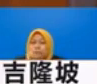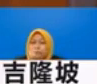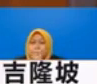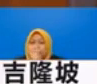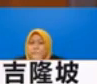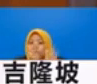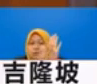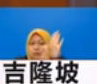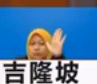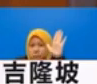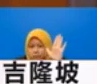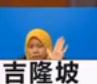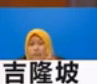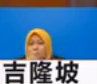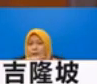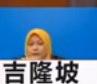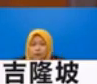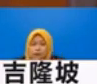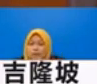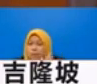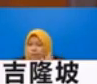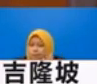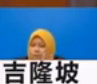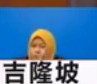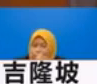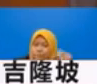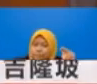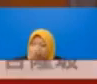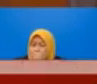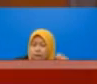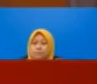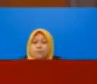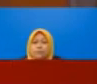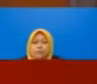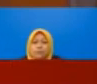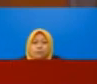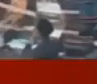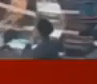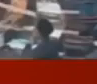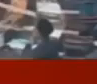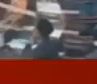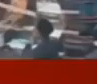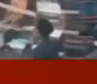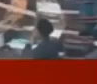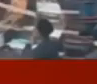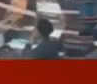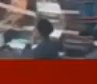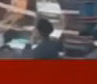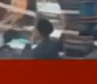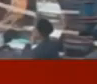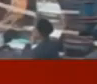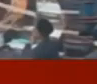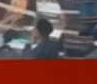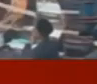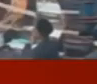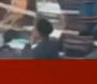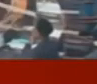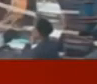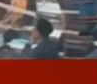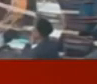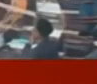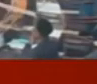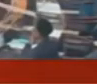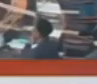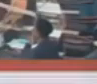或在沙巴实施跨州限制之前已经离开沙巴的国会议员，只需要在指定的日期进行冠病检